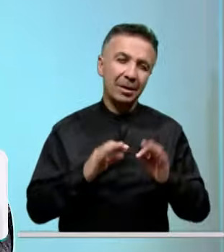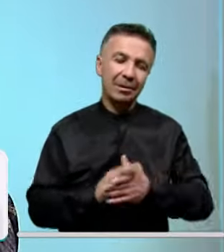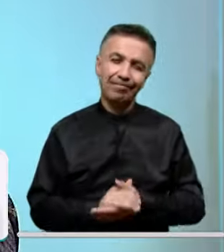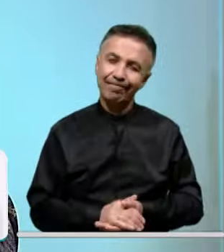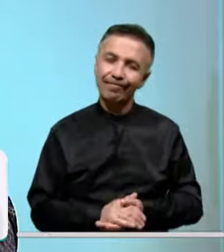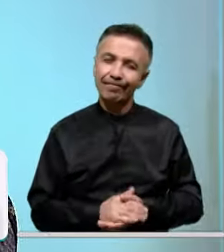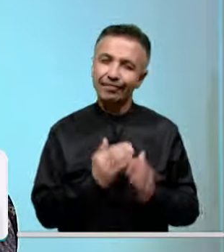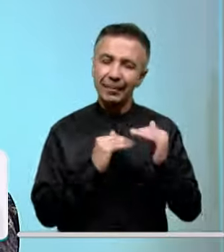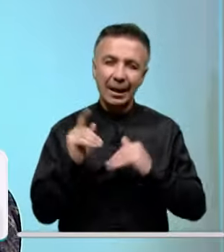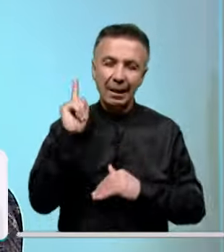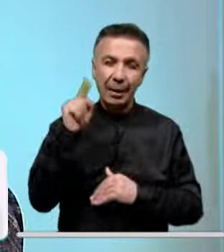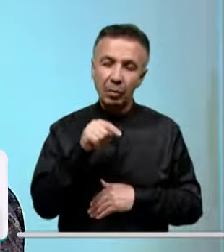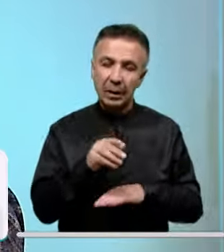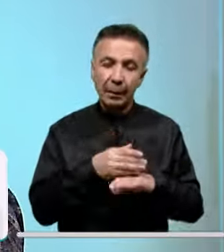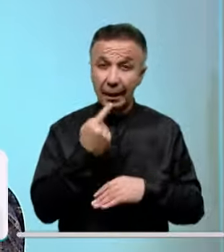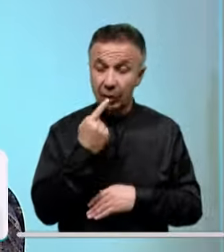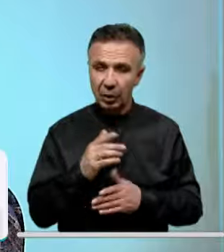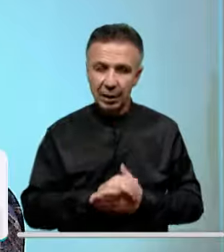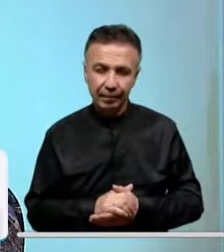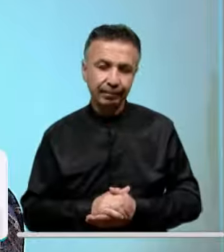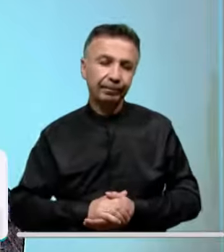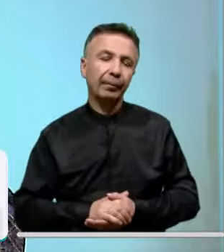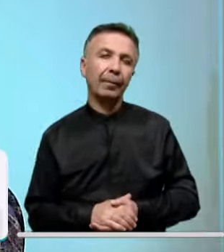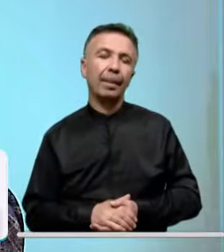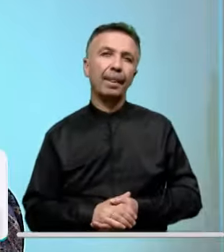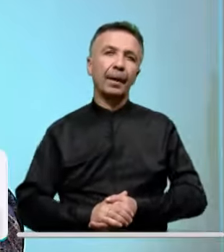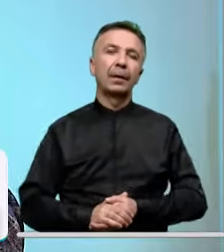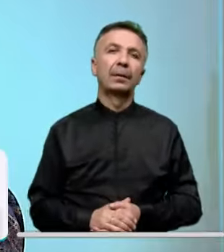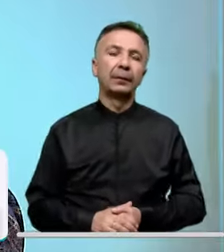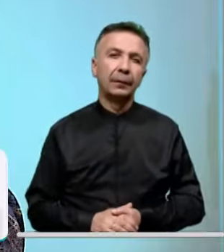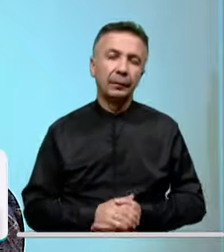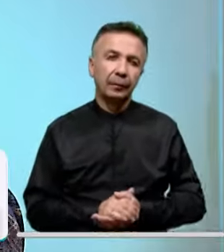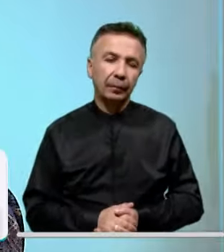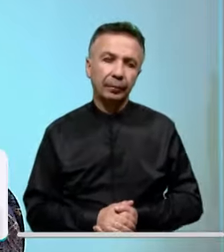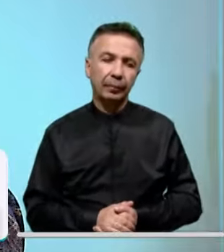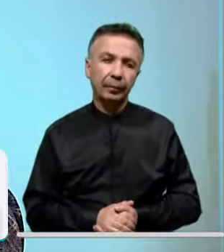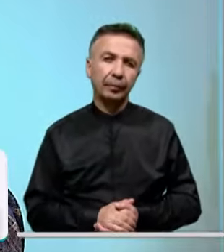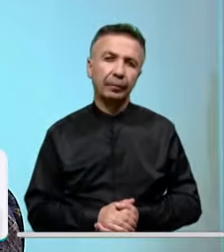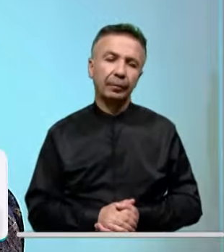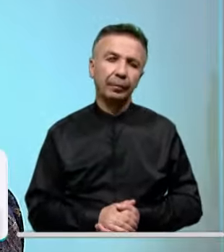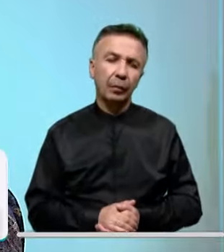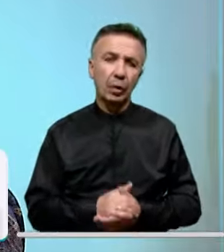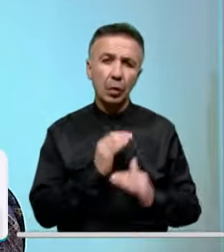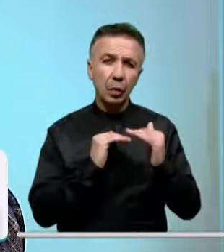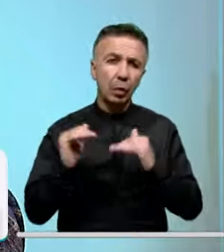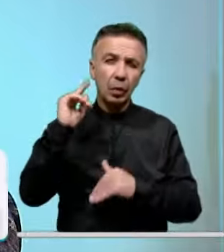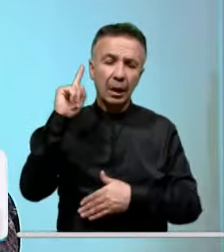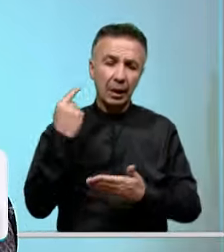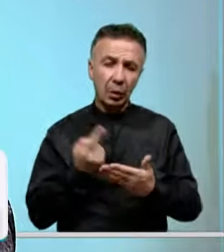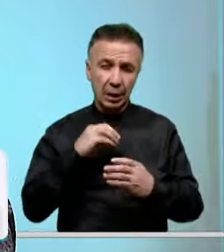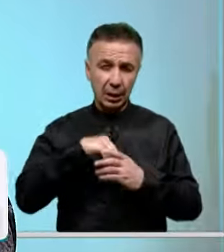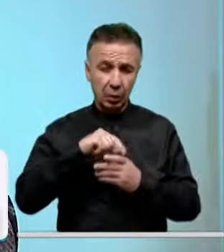Ve Cenab-ı Hak bunun için diyor ki, Estağfirullah, اَرَأَيْتَ مَنِ اتَّخَذَ اِلَٰهَهُ